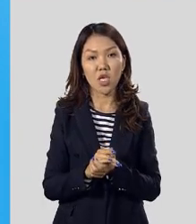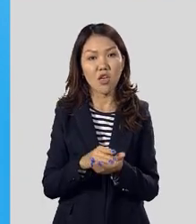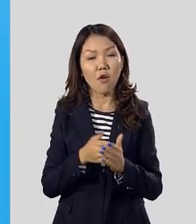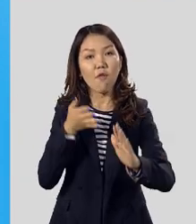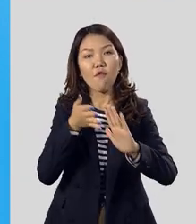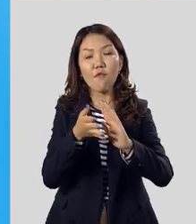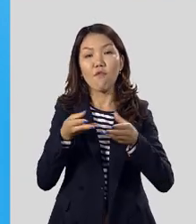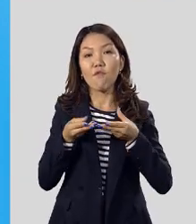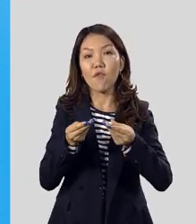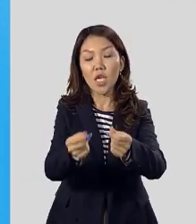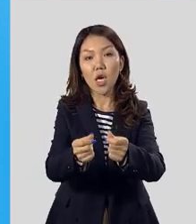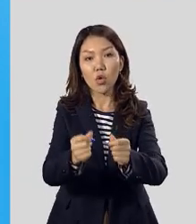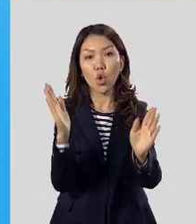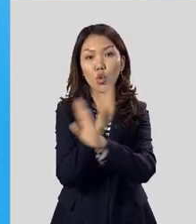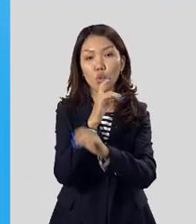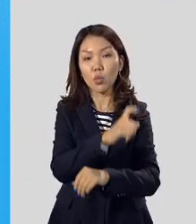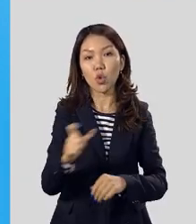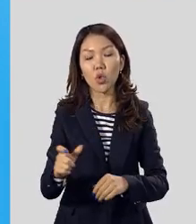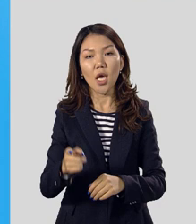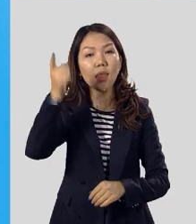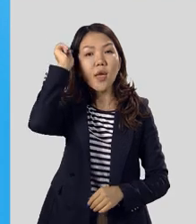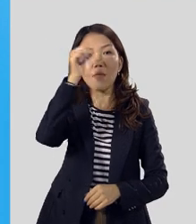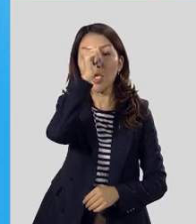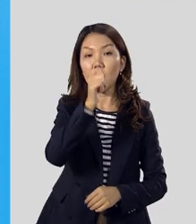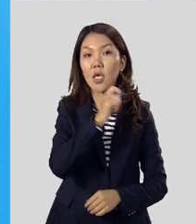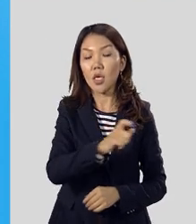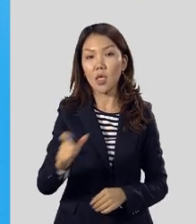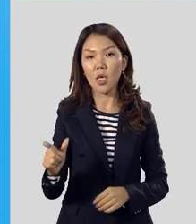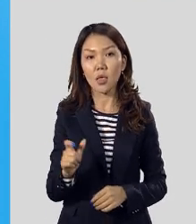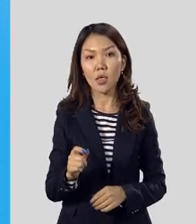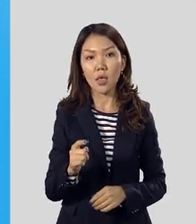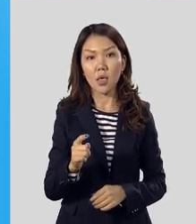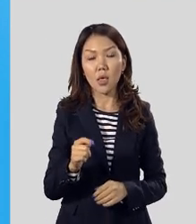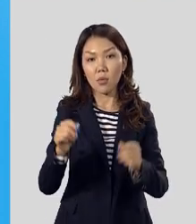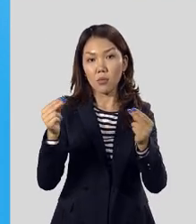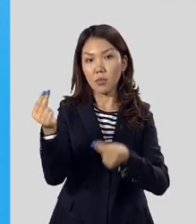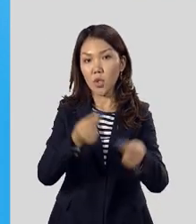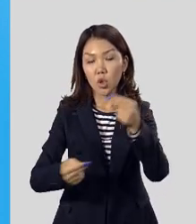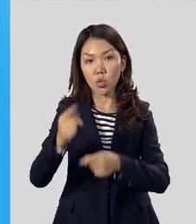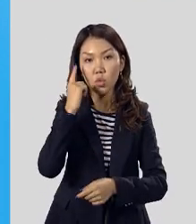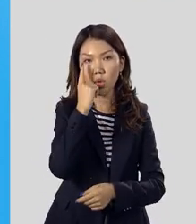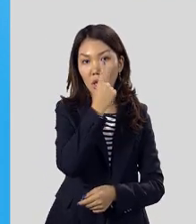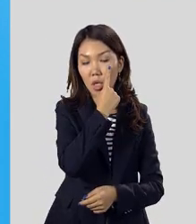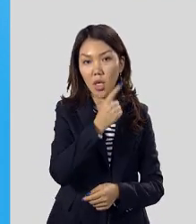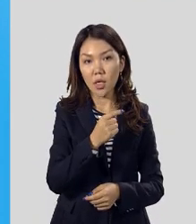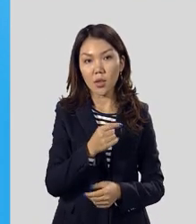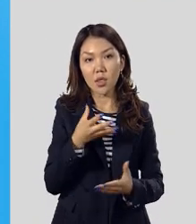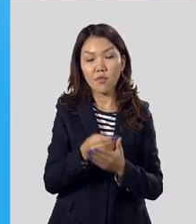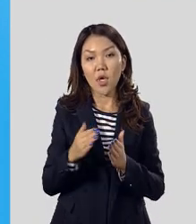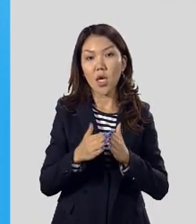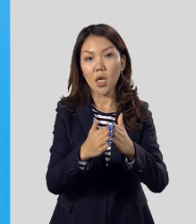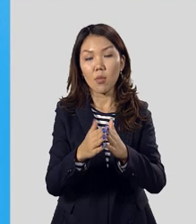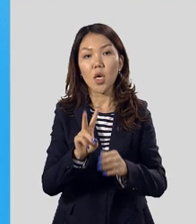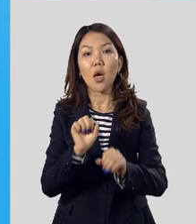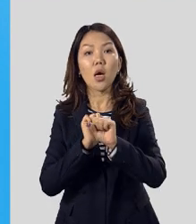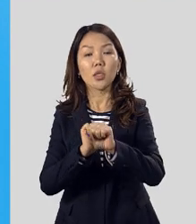людей. Древние греки наносили изображение глаз на свои корабли как обереги. Глаз